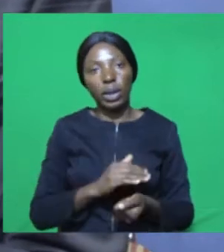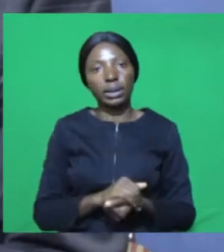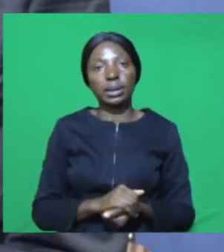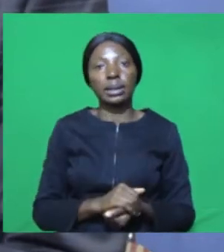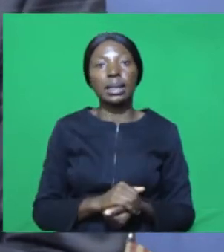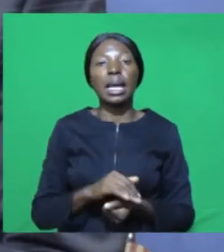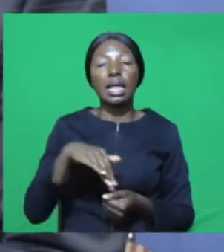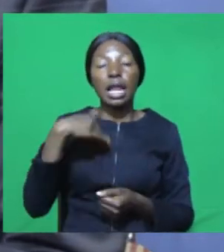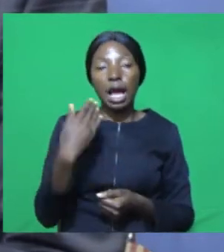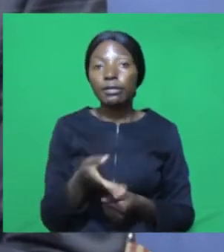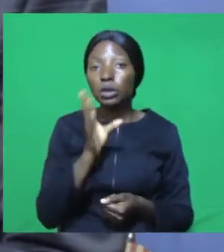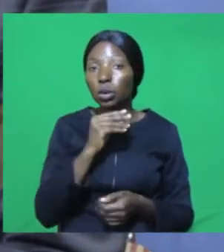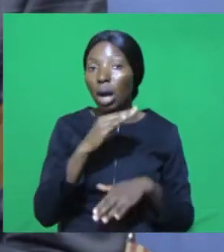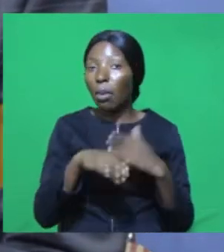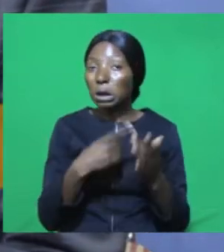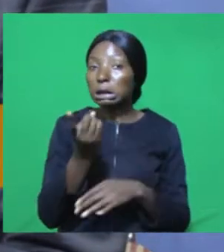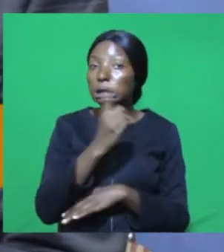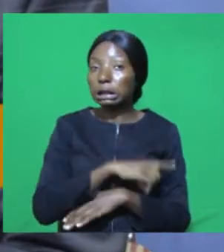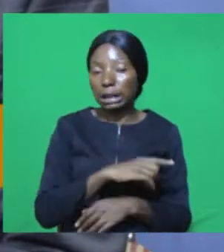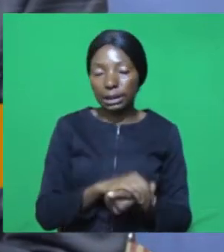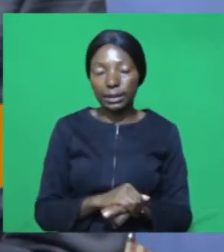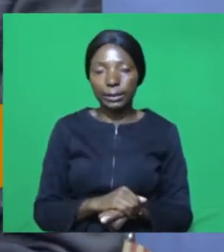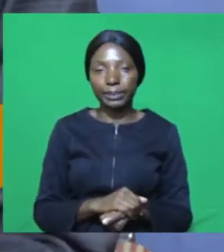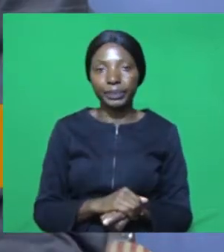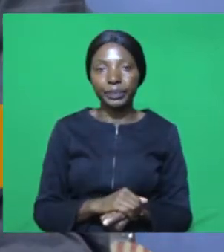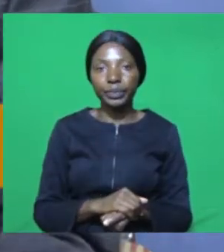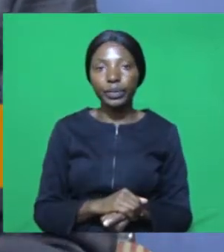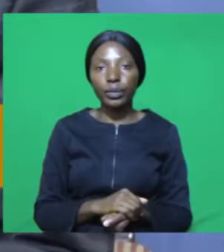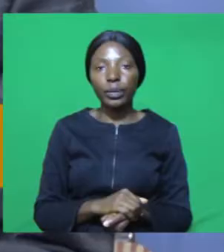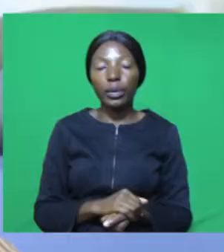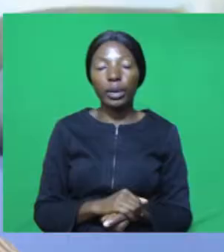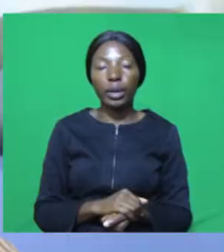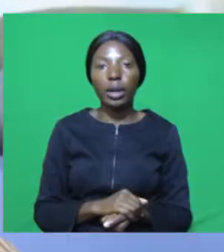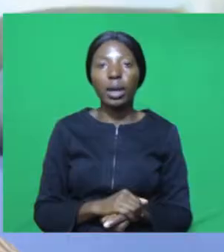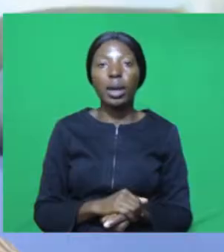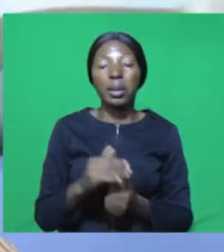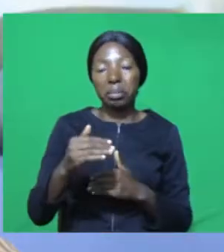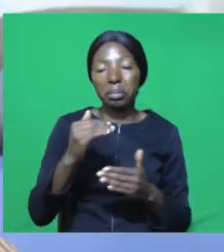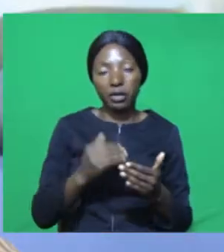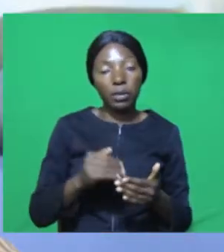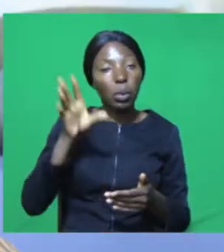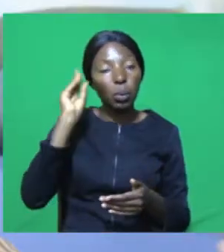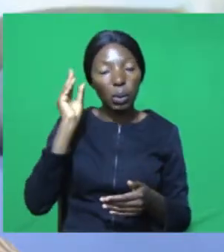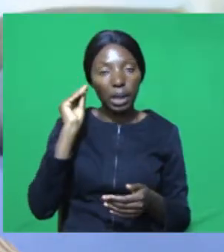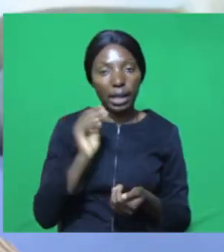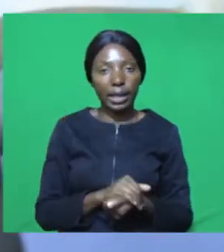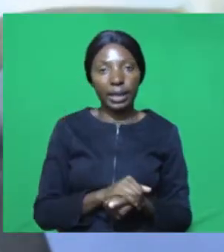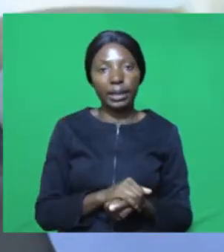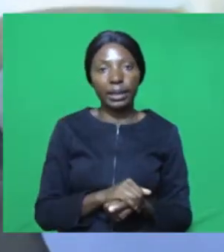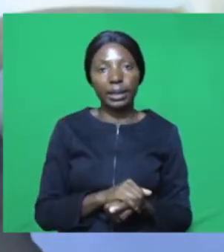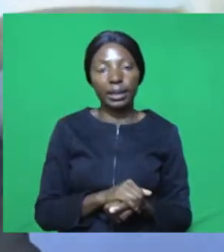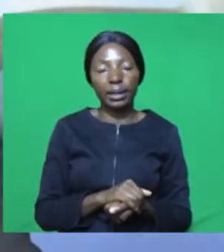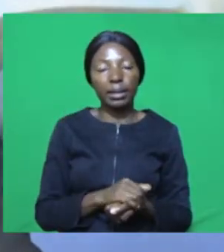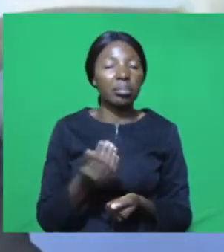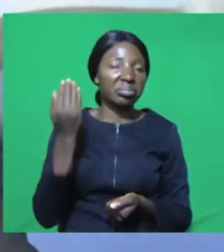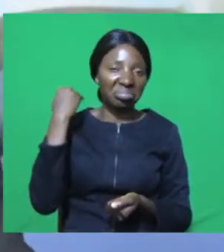madetsi amamazotaura muchiti kubvira atiri mambo yavo tinotangira papi dzoperera papi. Takadzidza mune